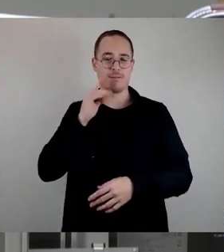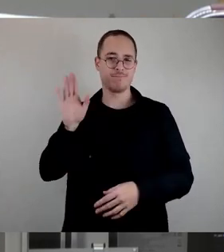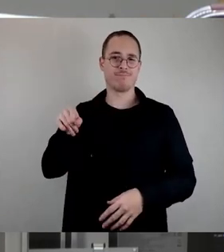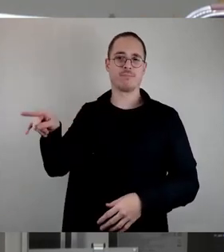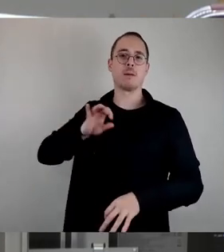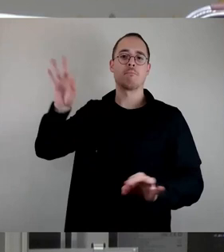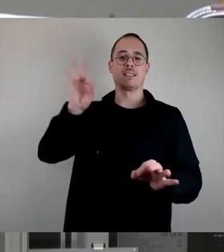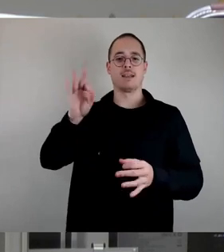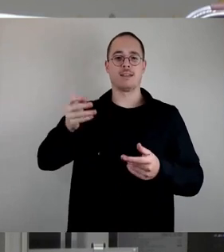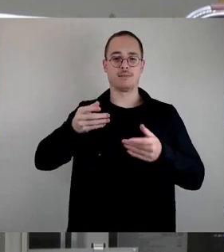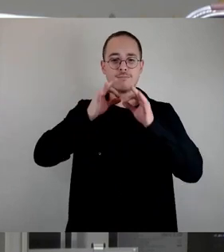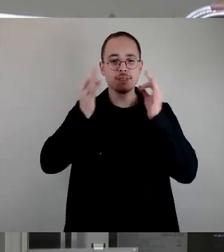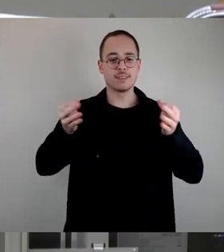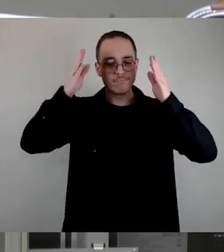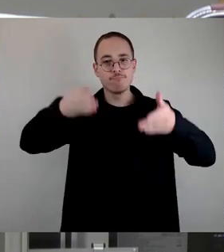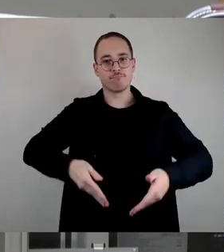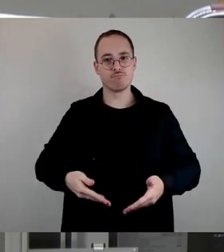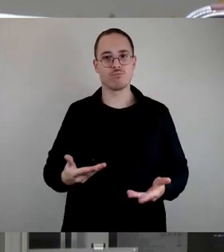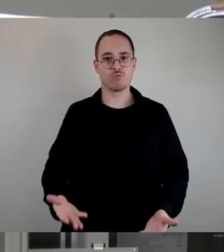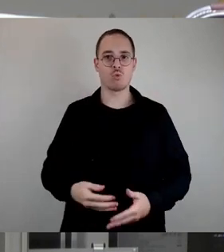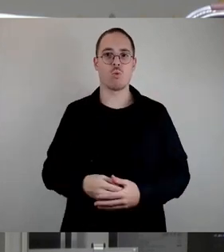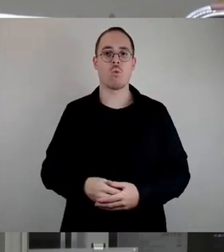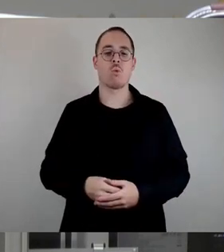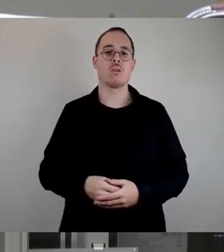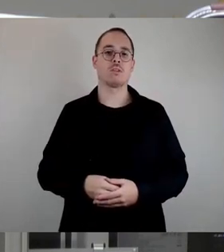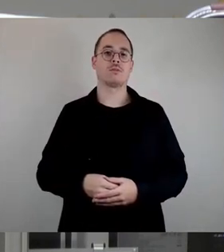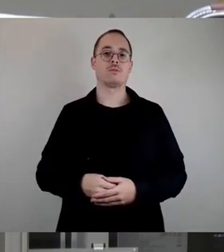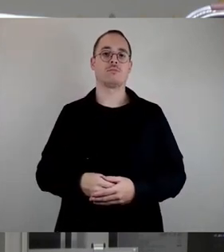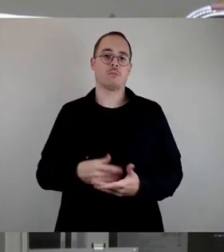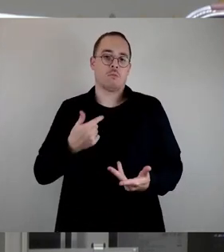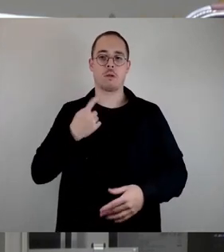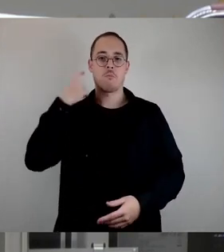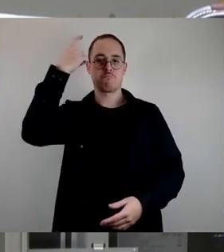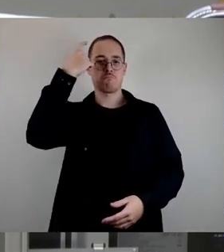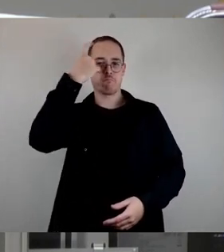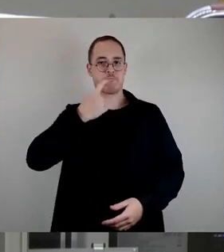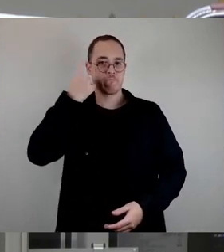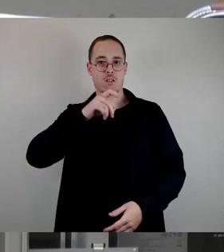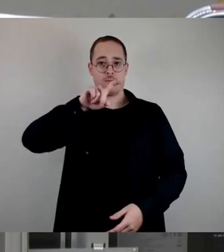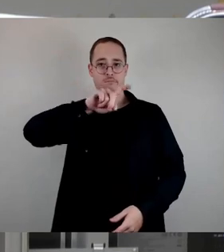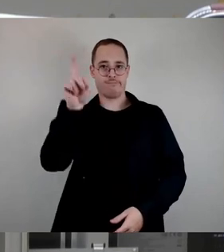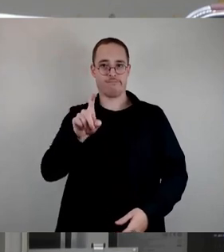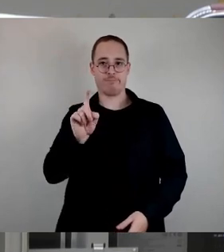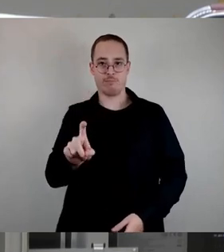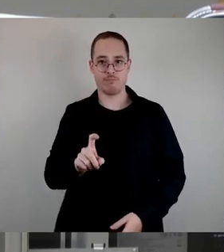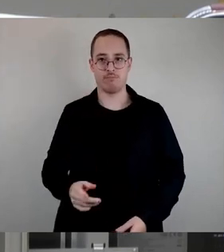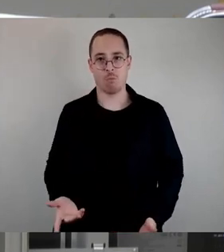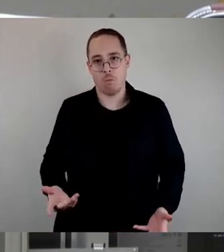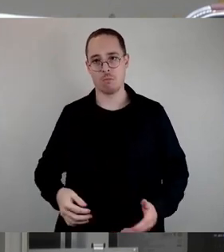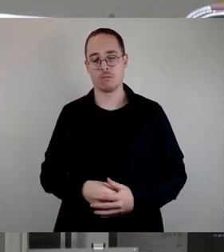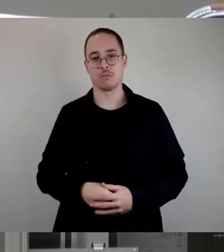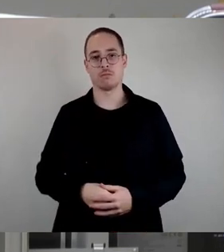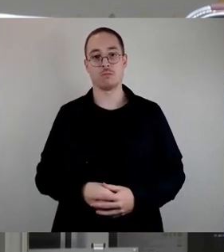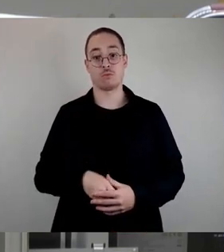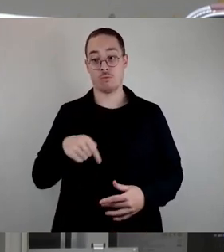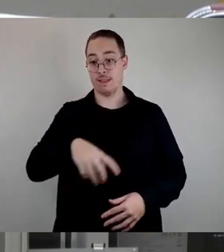dort ankommt mit der Brücke, schönes Fragezeichen. Und ich sage Ihnen ganz offen, wenn in Dresden über Brücken gesprochen wird und Brücken